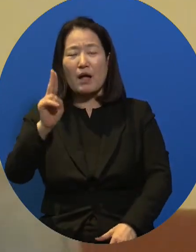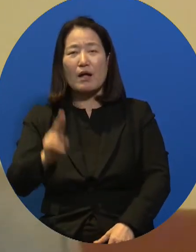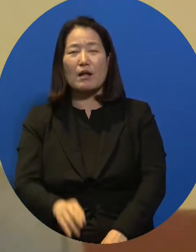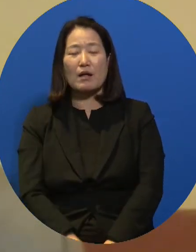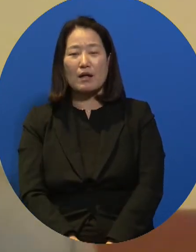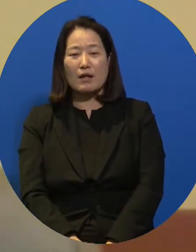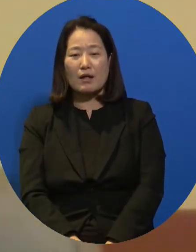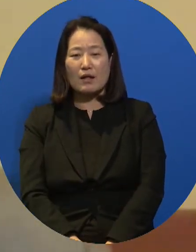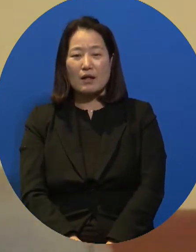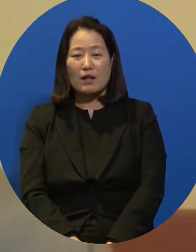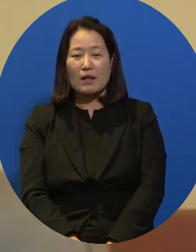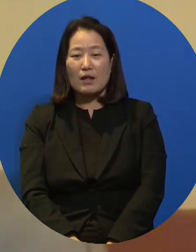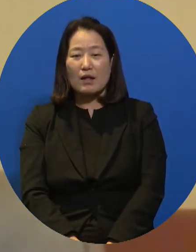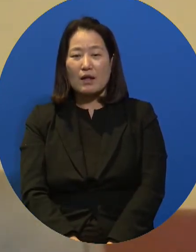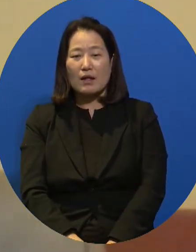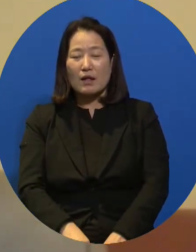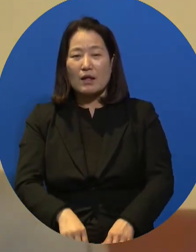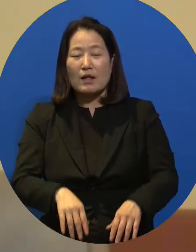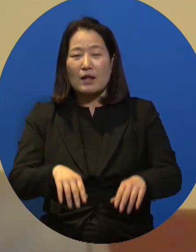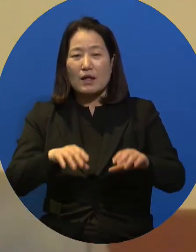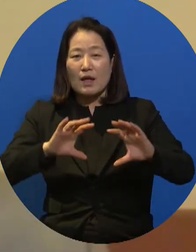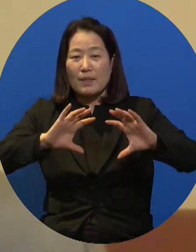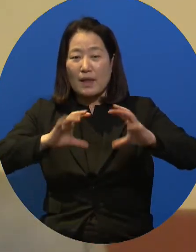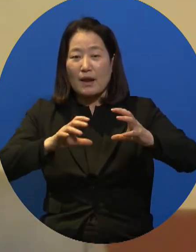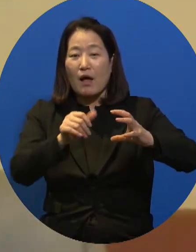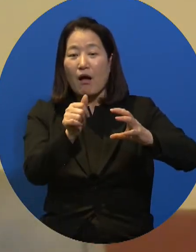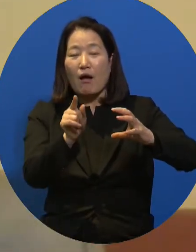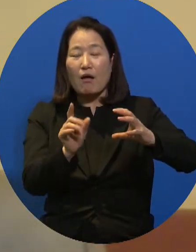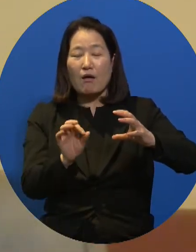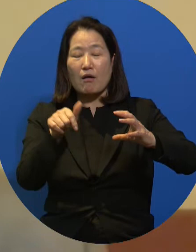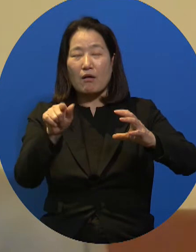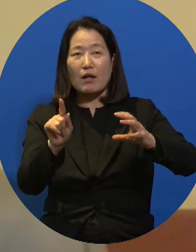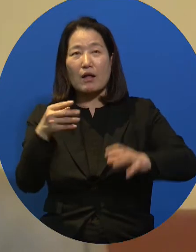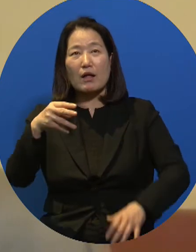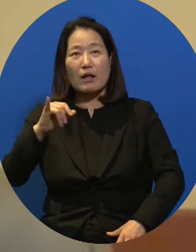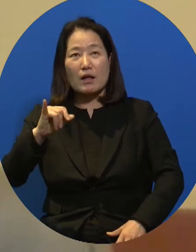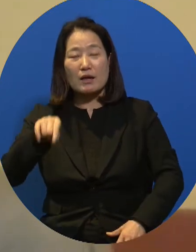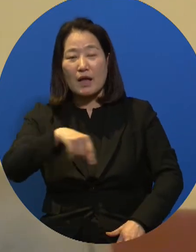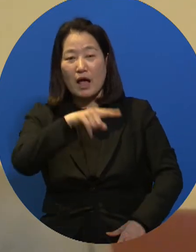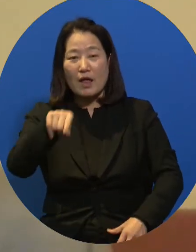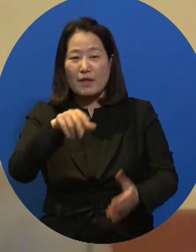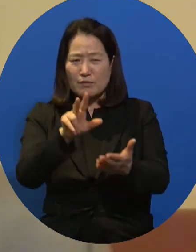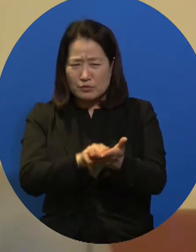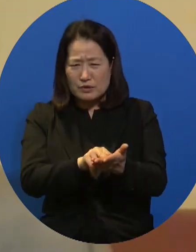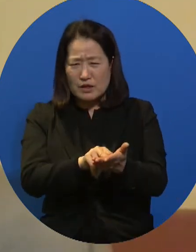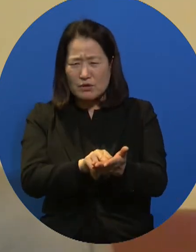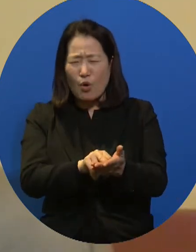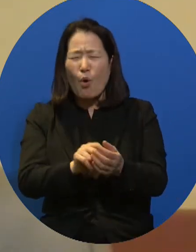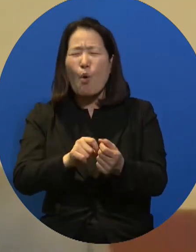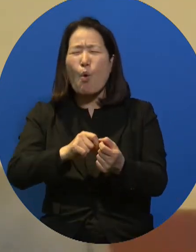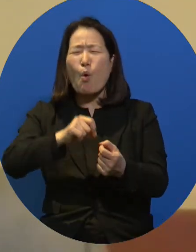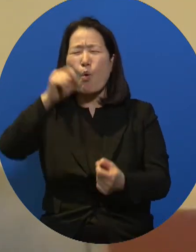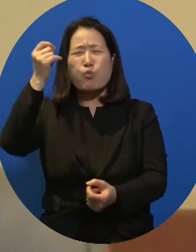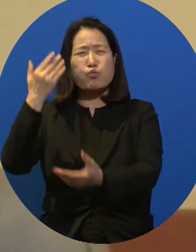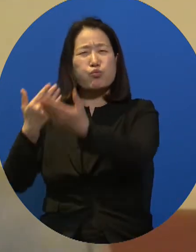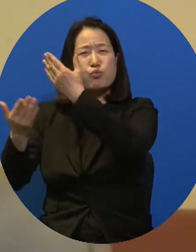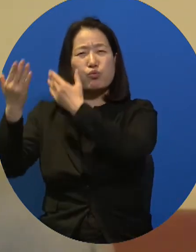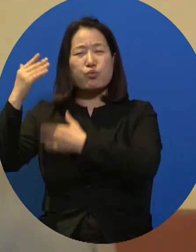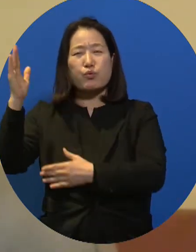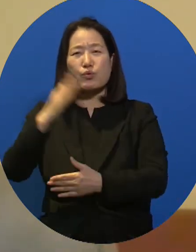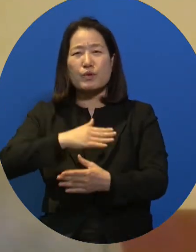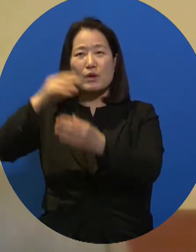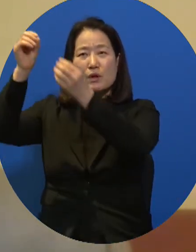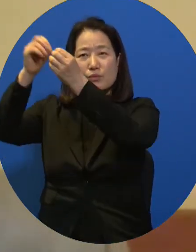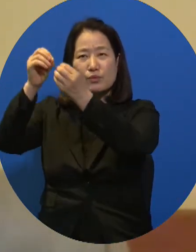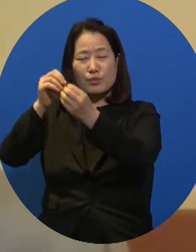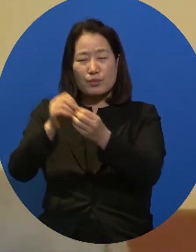헝가리의 이러한 문제는 아주 심각하며 아주 오래된 관행입니다. 그리고 그 사회가